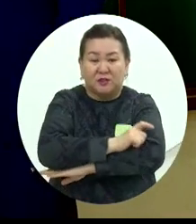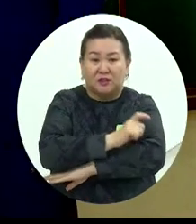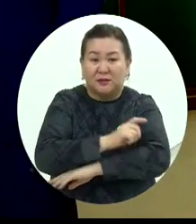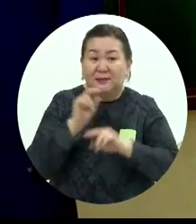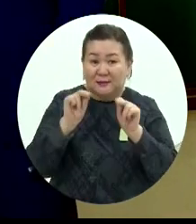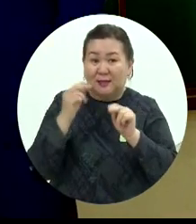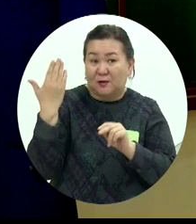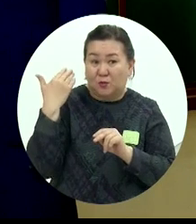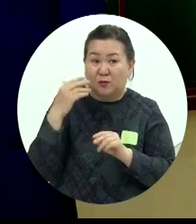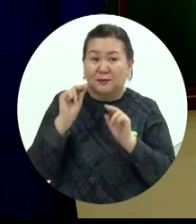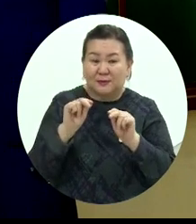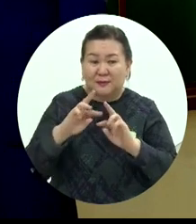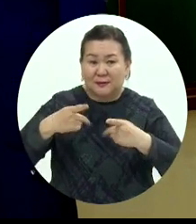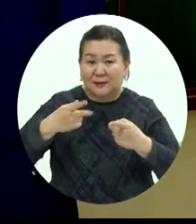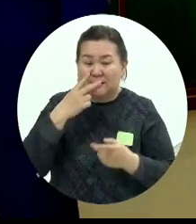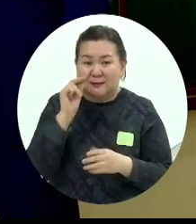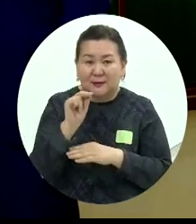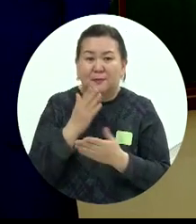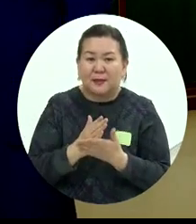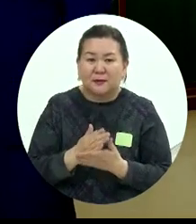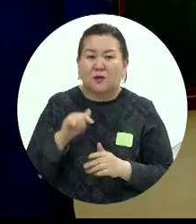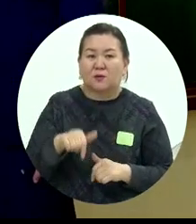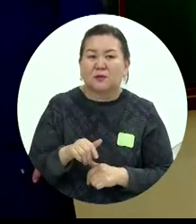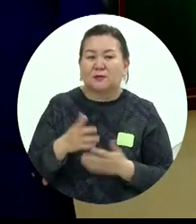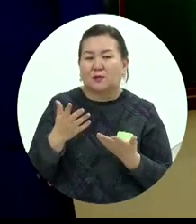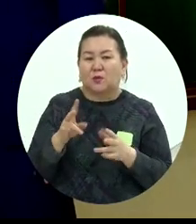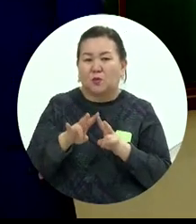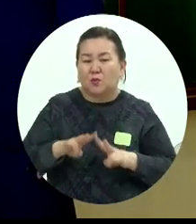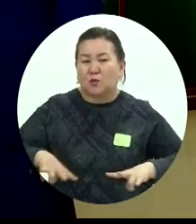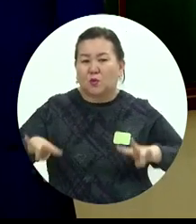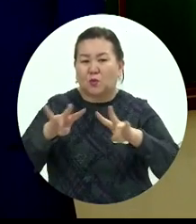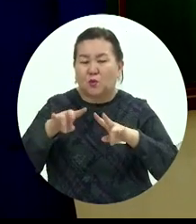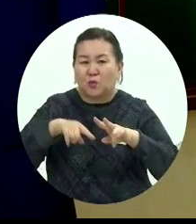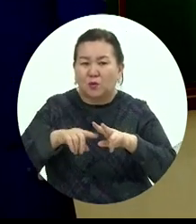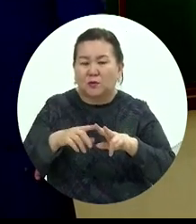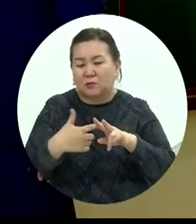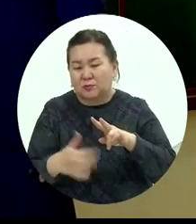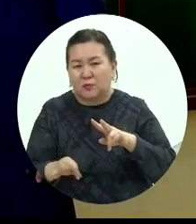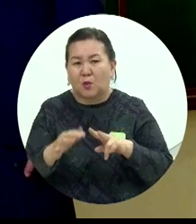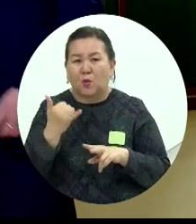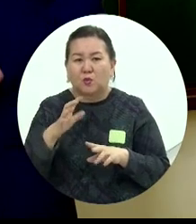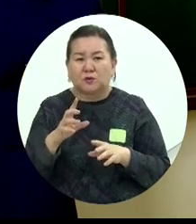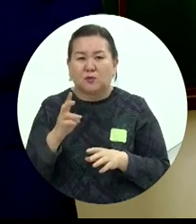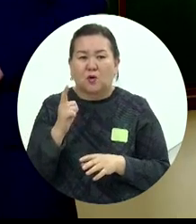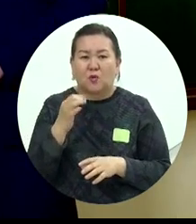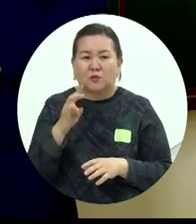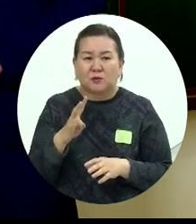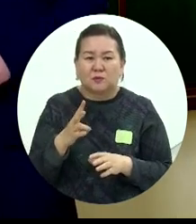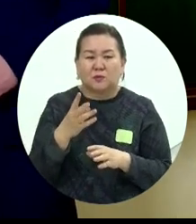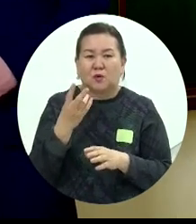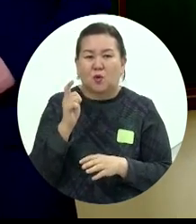усны одоо өөрчлөлтийн талаар ярьж исэн. За тэгэхээр арал нуур маань усны хомсдолд орсон гол шалтгаан нь бол